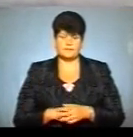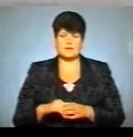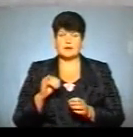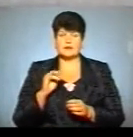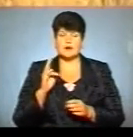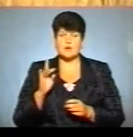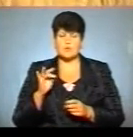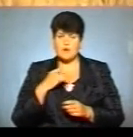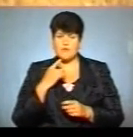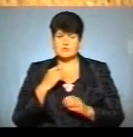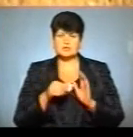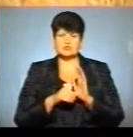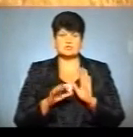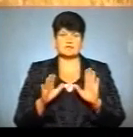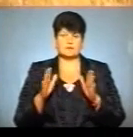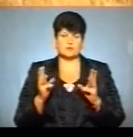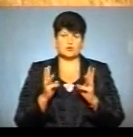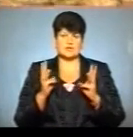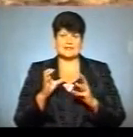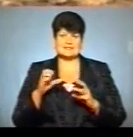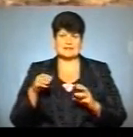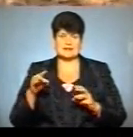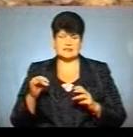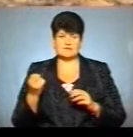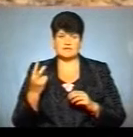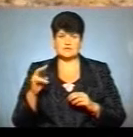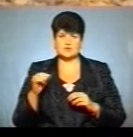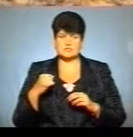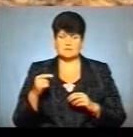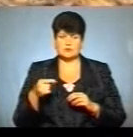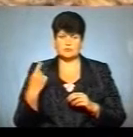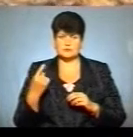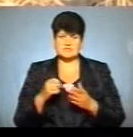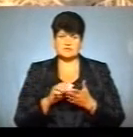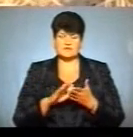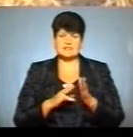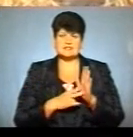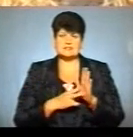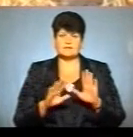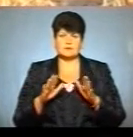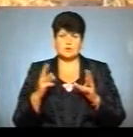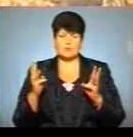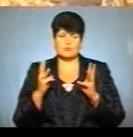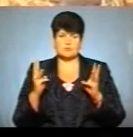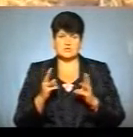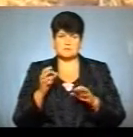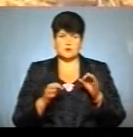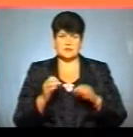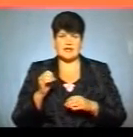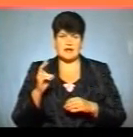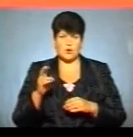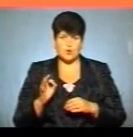це 6-й випадок горіння стерні за день в області. 12 серпня на Тернопільщині зареєстрували 7 випадків пожеж в природних